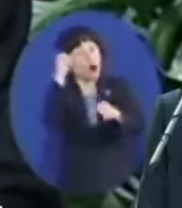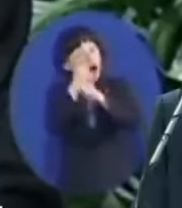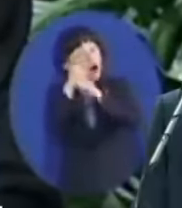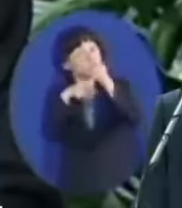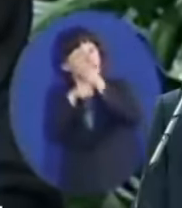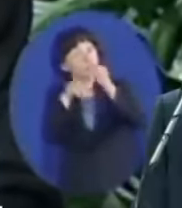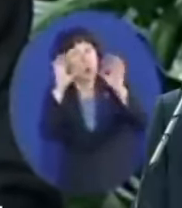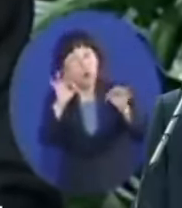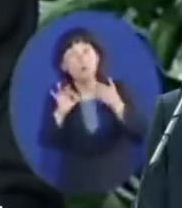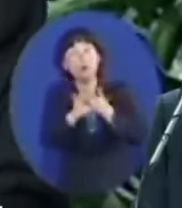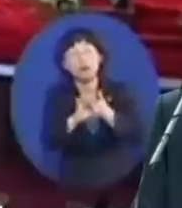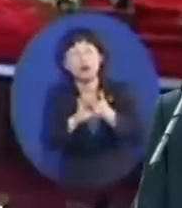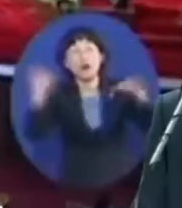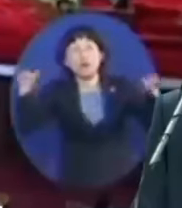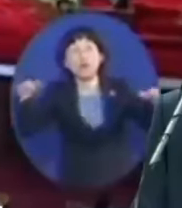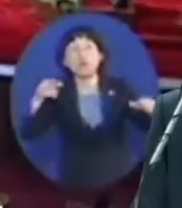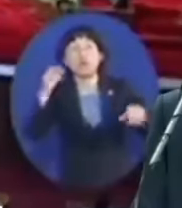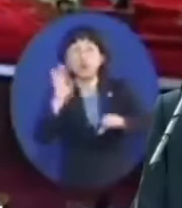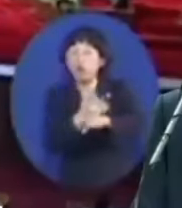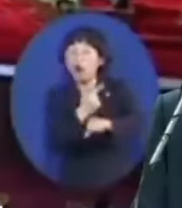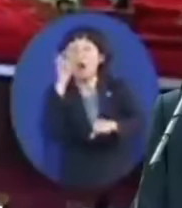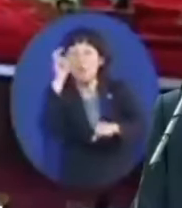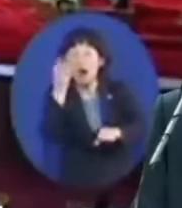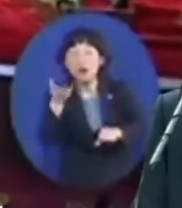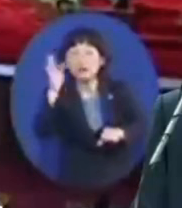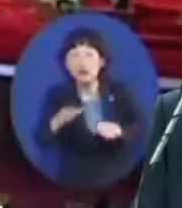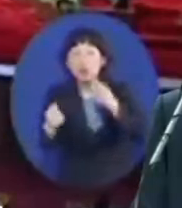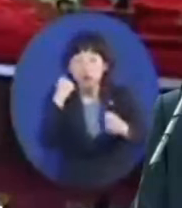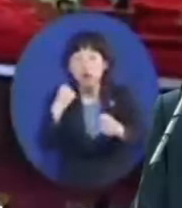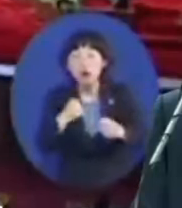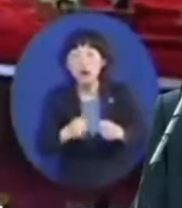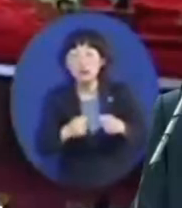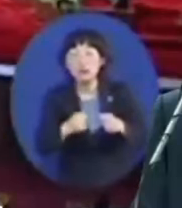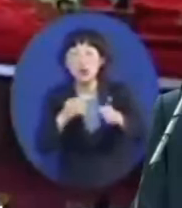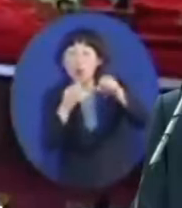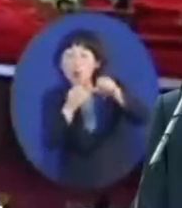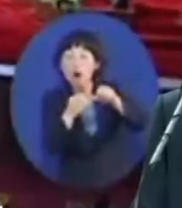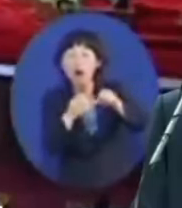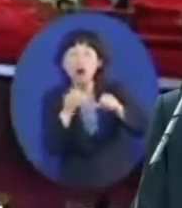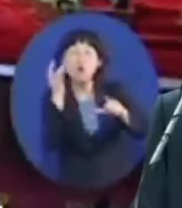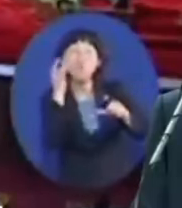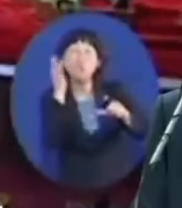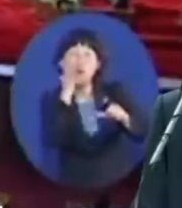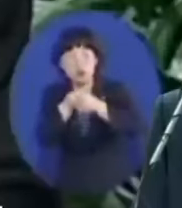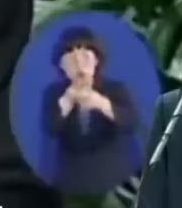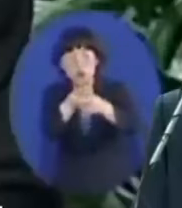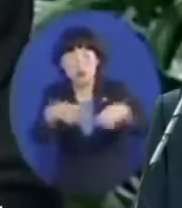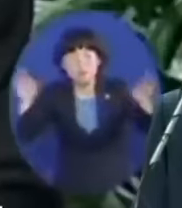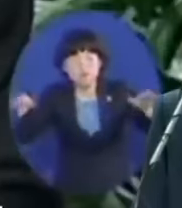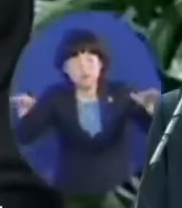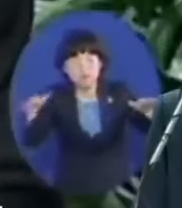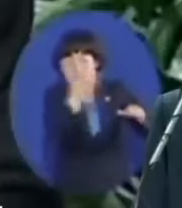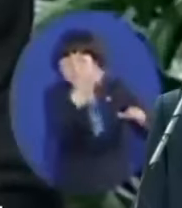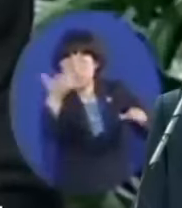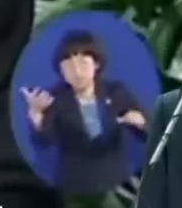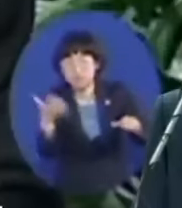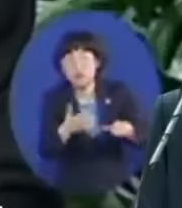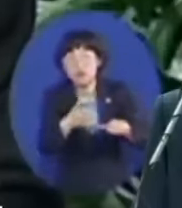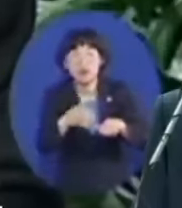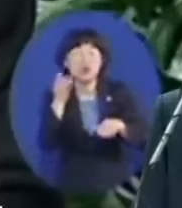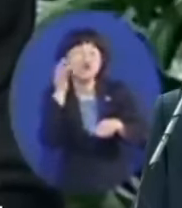것입니다. 그런데도 불구하고 호박벌레는 하루에 400리나 날아다니는 것입니다. 그런데 왜 그렇게 날 수